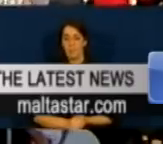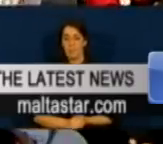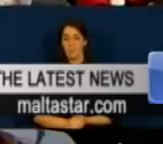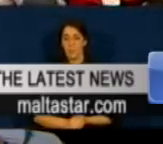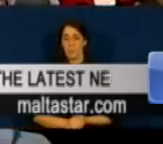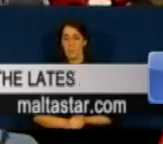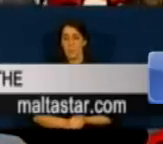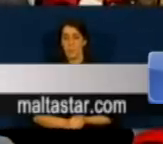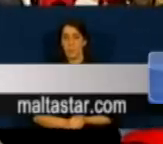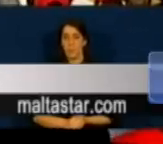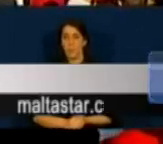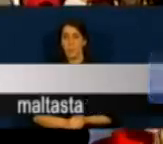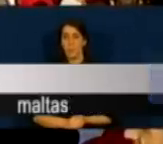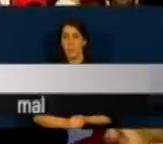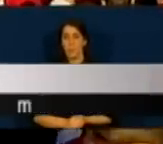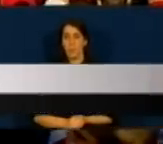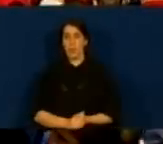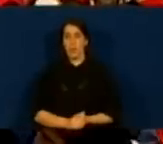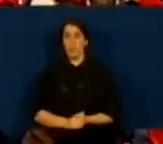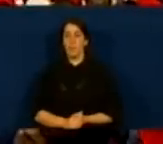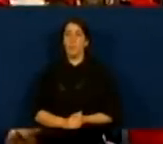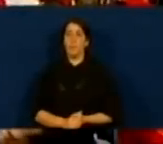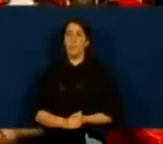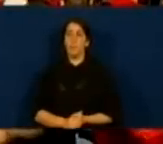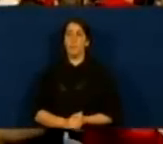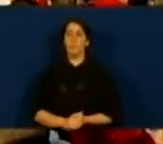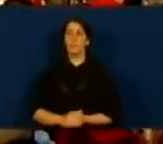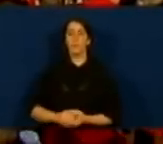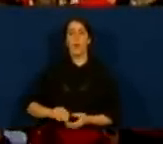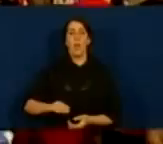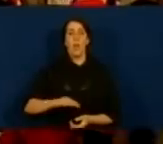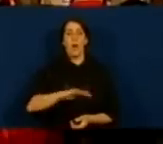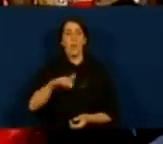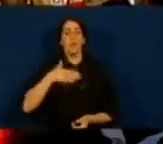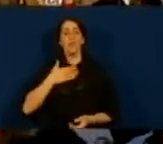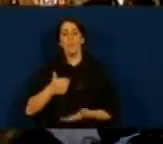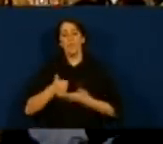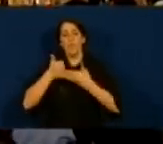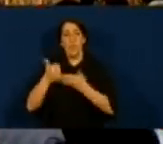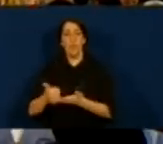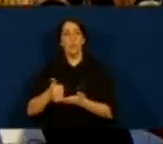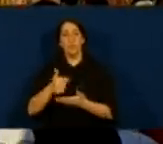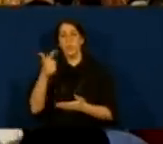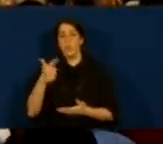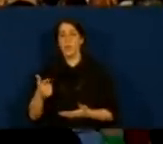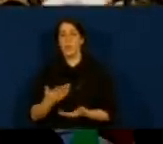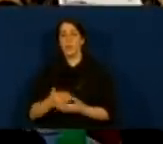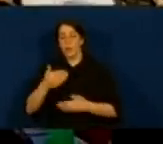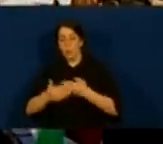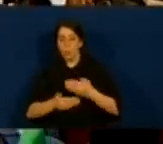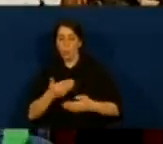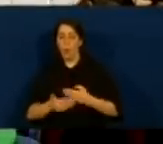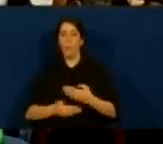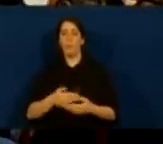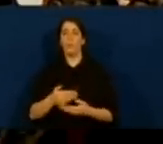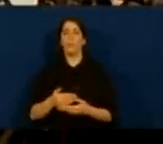Għalina li ngħinu li ż-żgħażagħ tagħna fil-mument tal-bżonn li jibqgħu mexxin il quddiem fl-edukazzjoni huwa